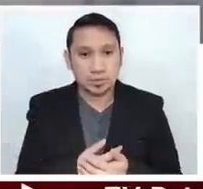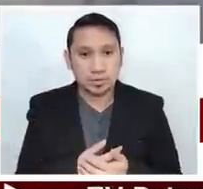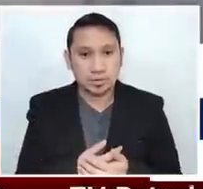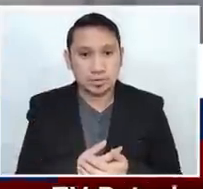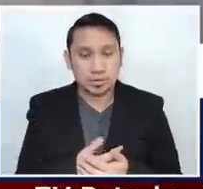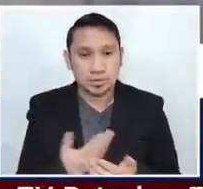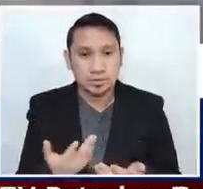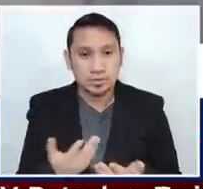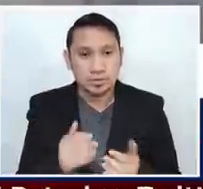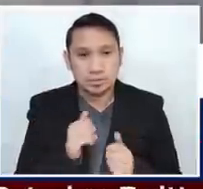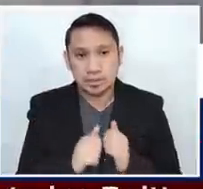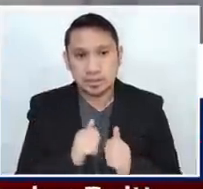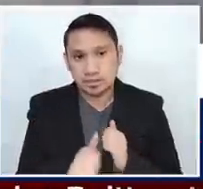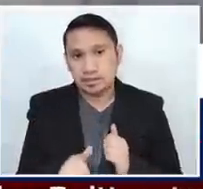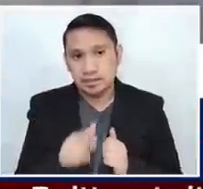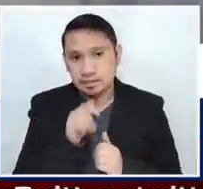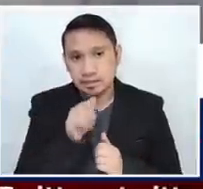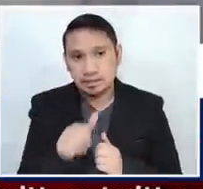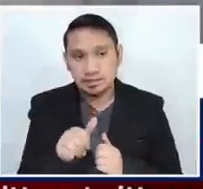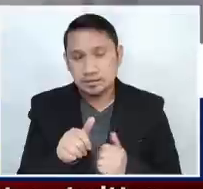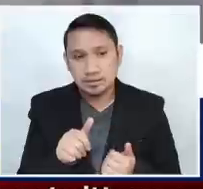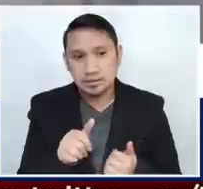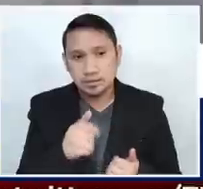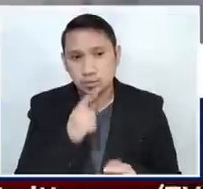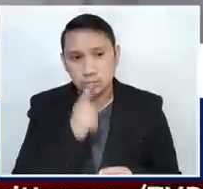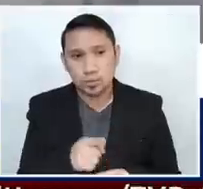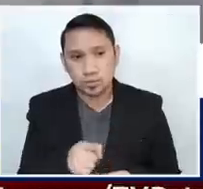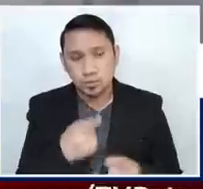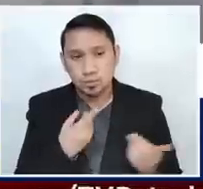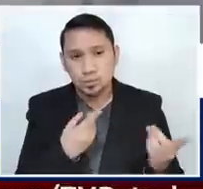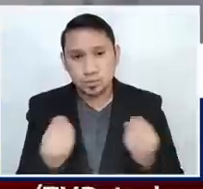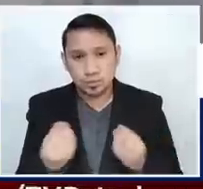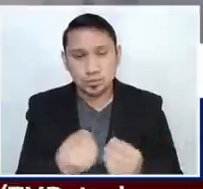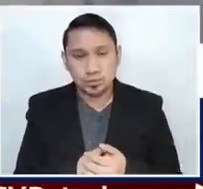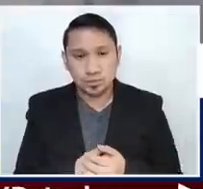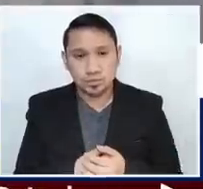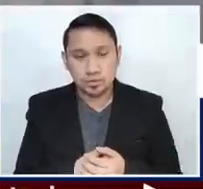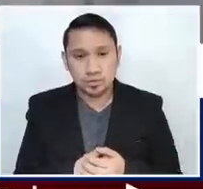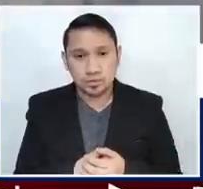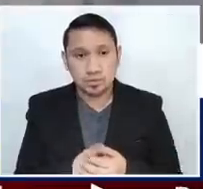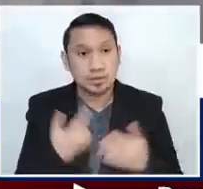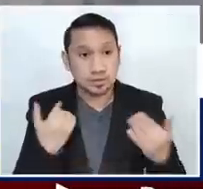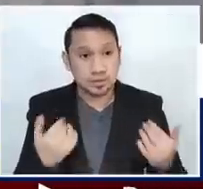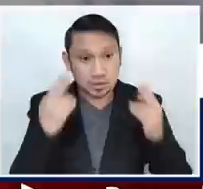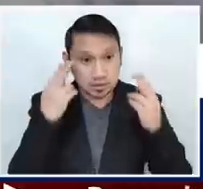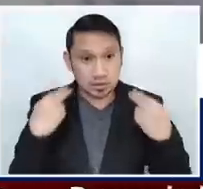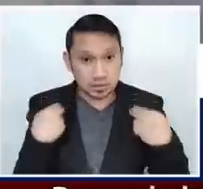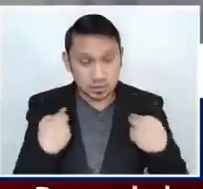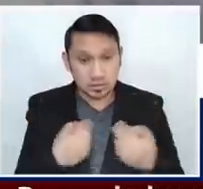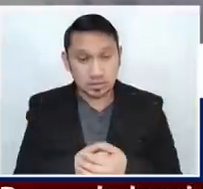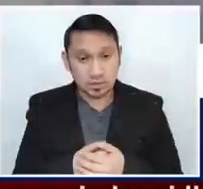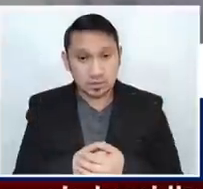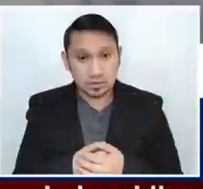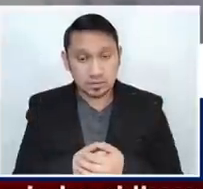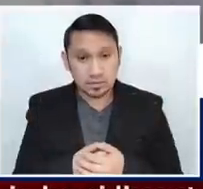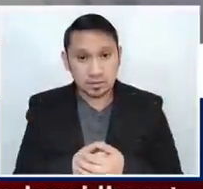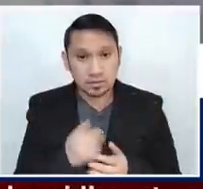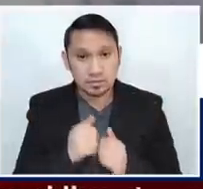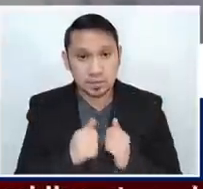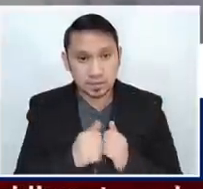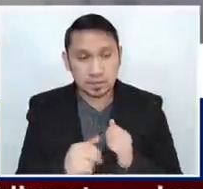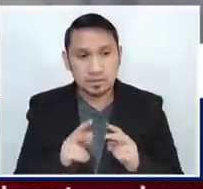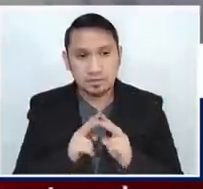as in out of this world yung ginawa nila, no? Kasi, my goodness, yung Carmelite sisters pa naman are